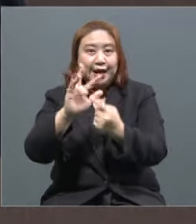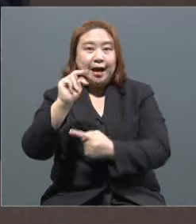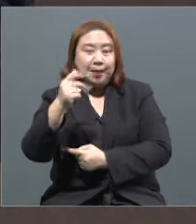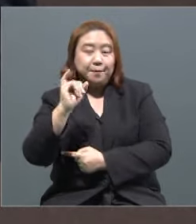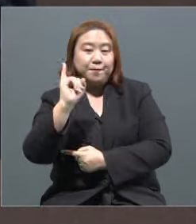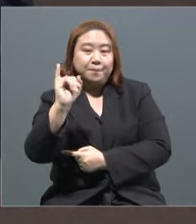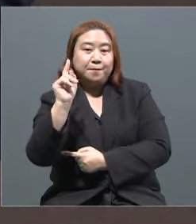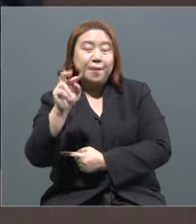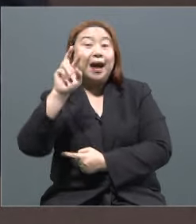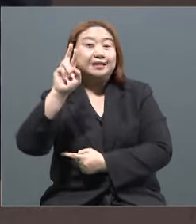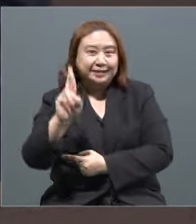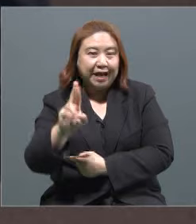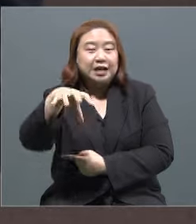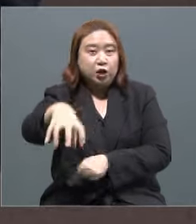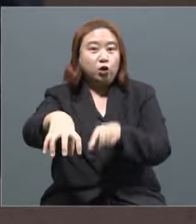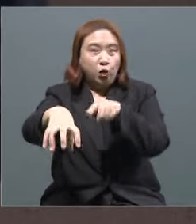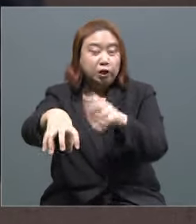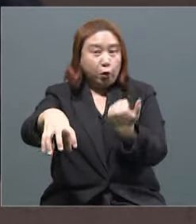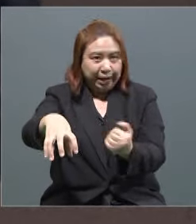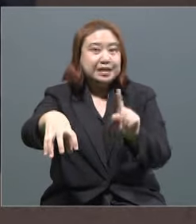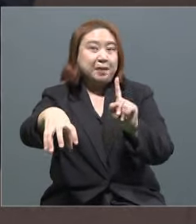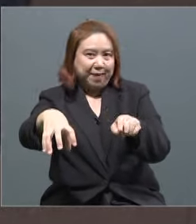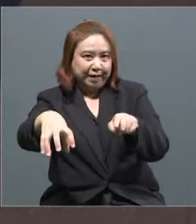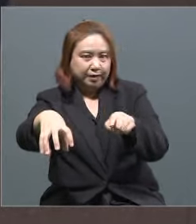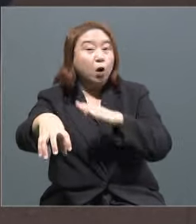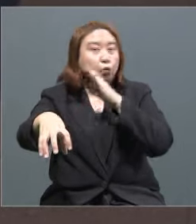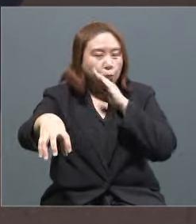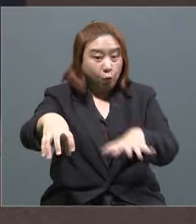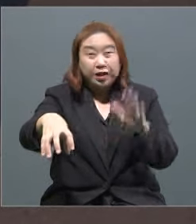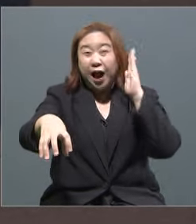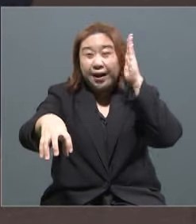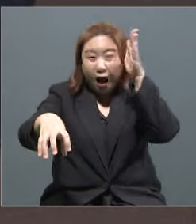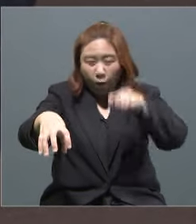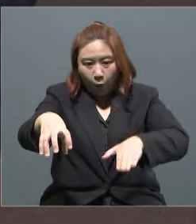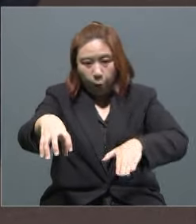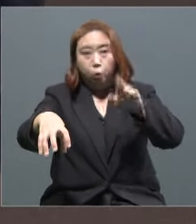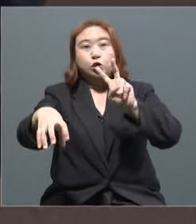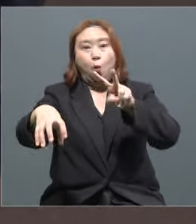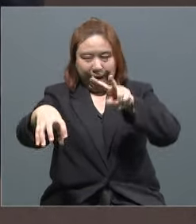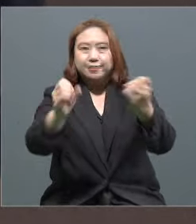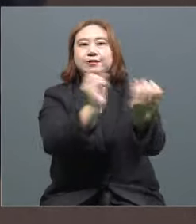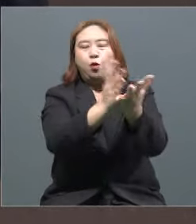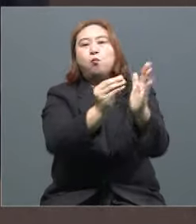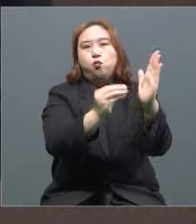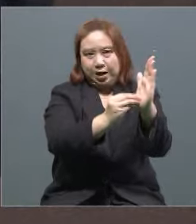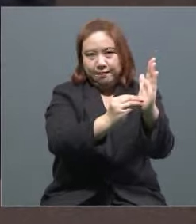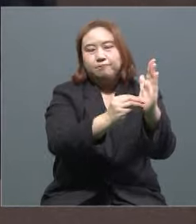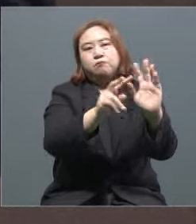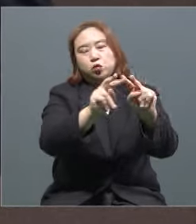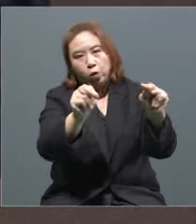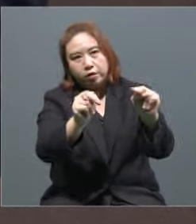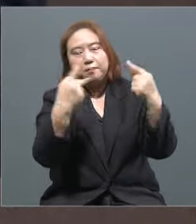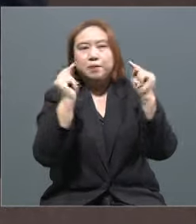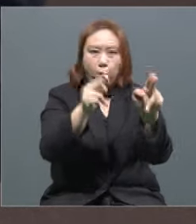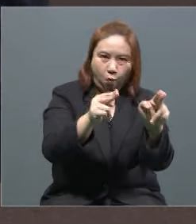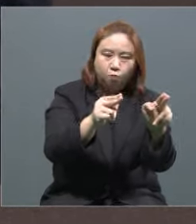ณชุมชนริมตลิ่งริมน้ำนะครับที่อยู่นอกคันกั้นน้ำตั้งแต่ปทุมธานีนนทบุรีนะครับลงไปถึงกรุงเทพมหาน